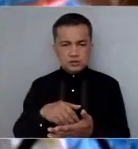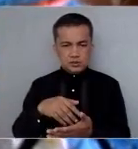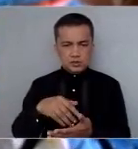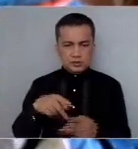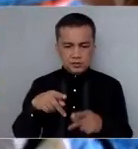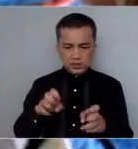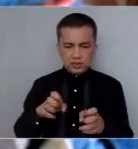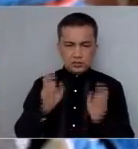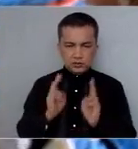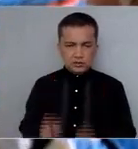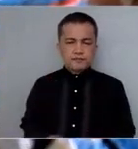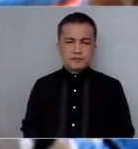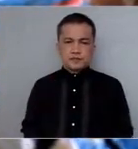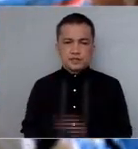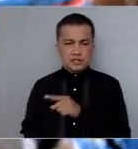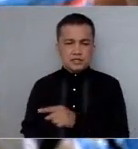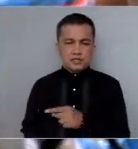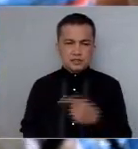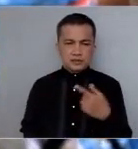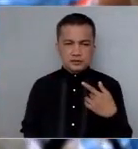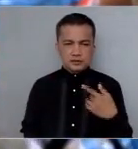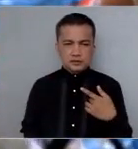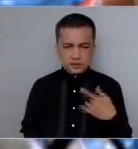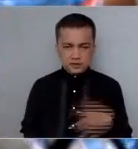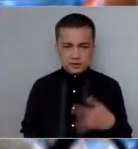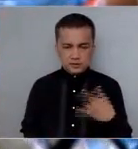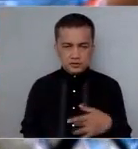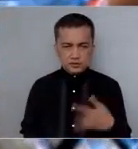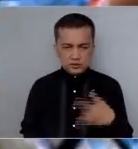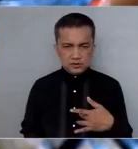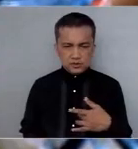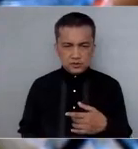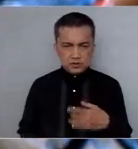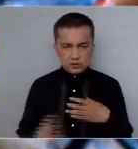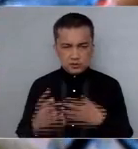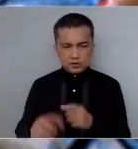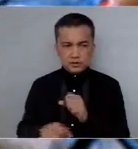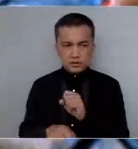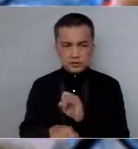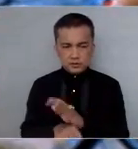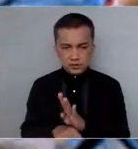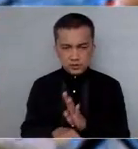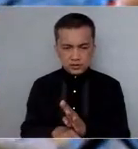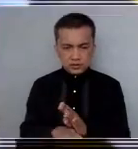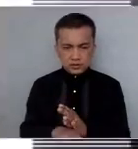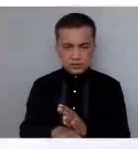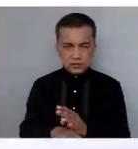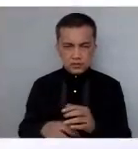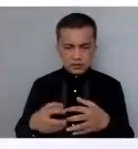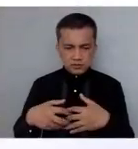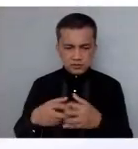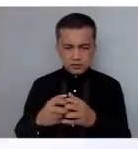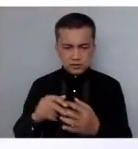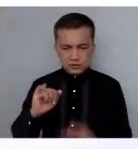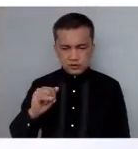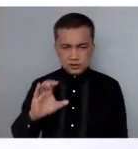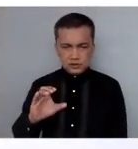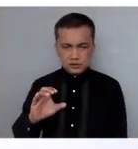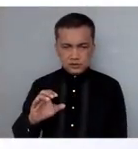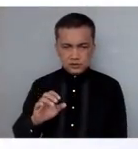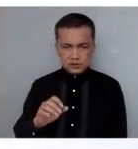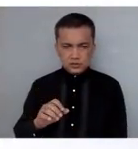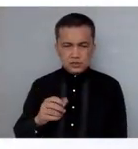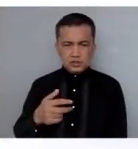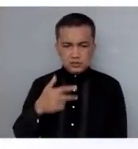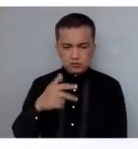uniform. Dahil sa kanyang diskarte at commitment sa kanyang negosyo, nakapagpatayo na si kapatid JC ng 3-story garment factory,